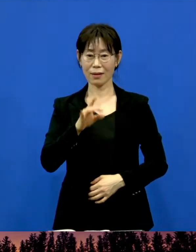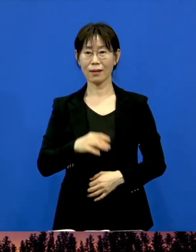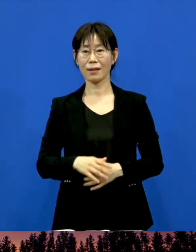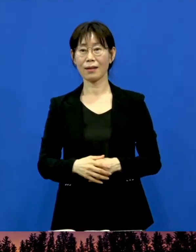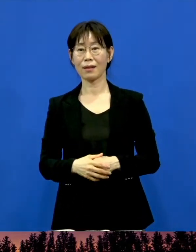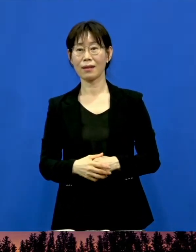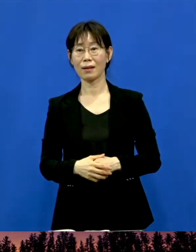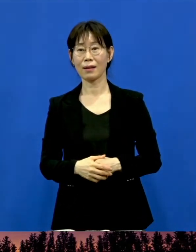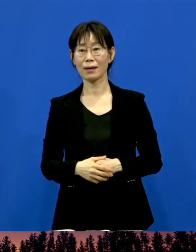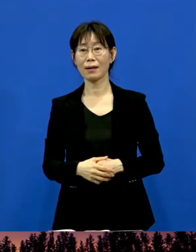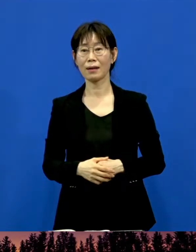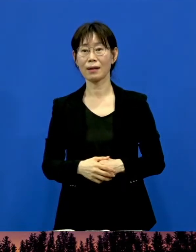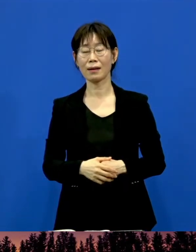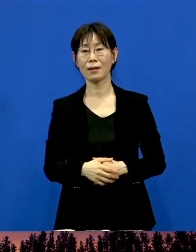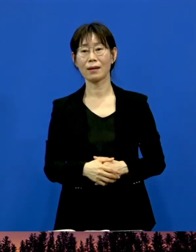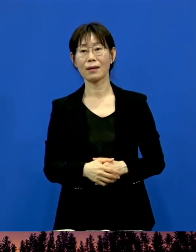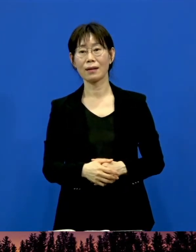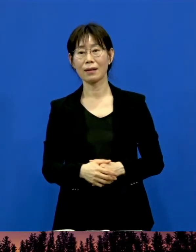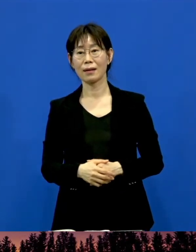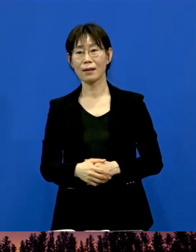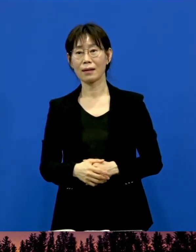거예요. More and more.